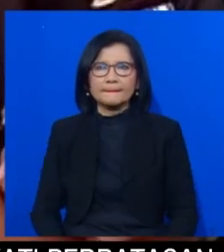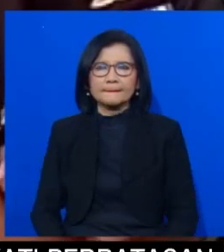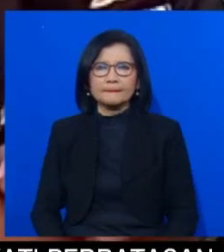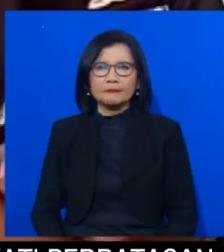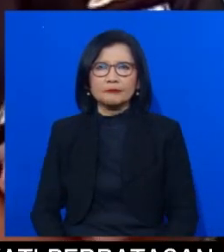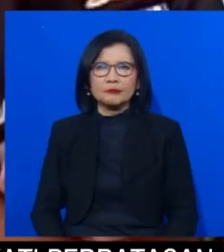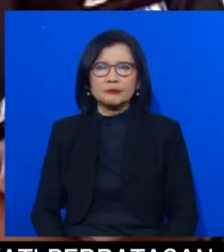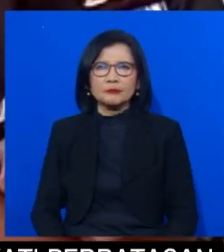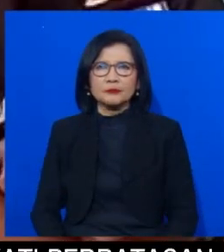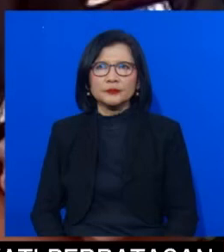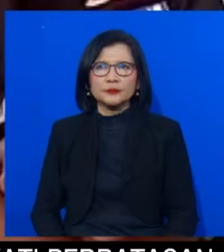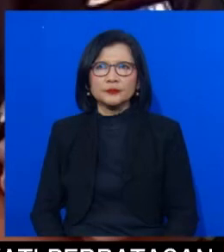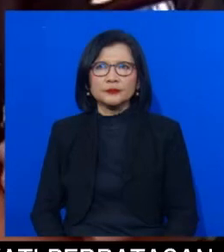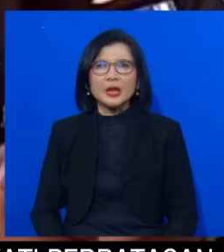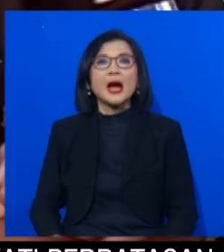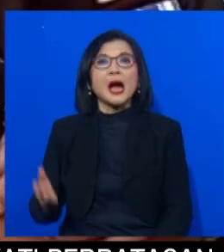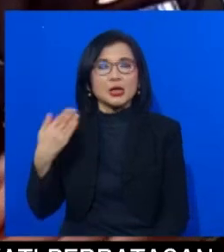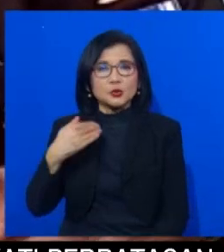Dan untuk hasilnya, mari kita menunggu